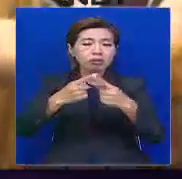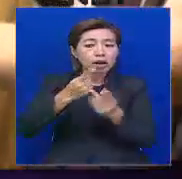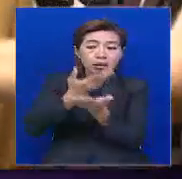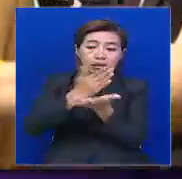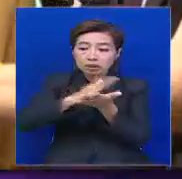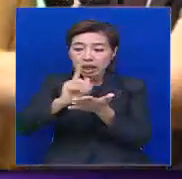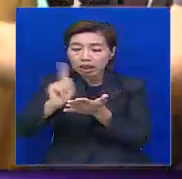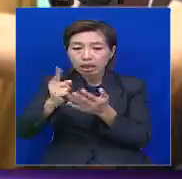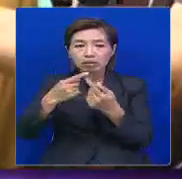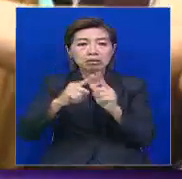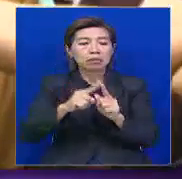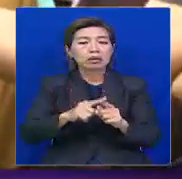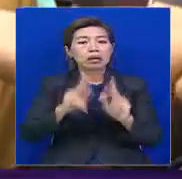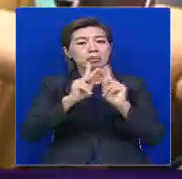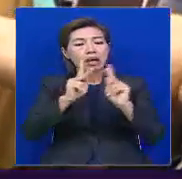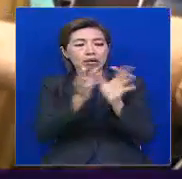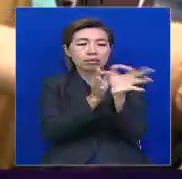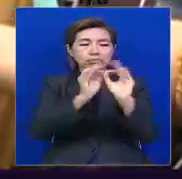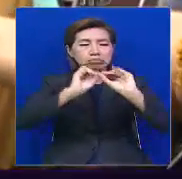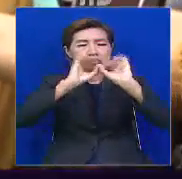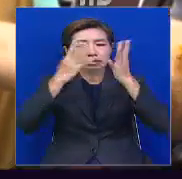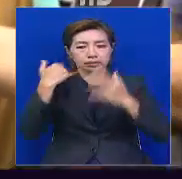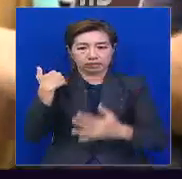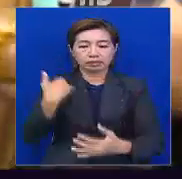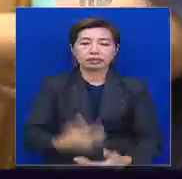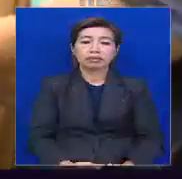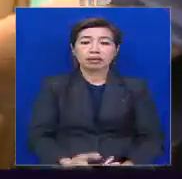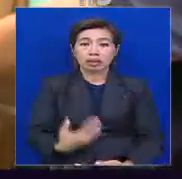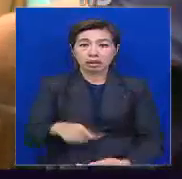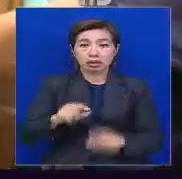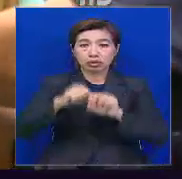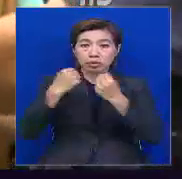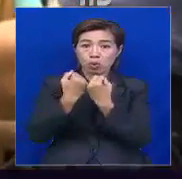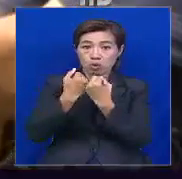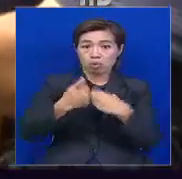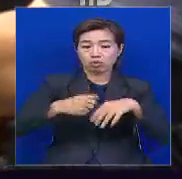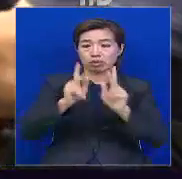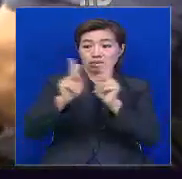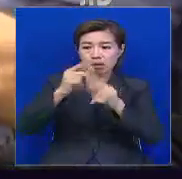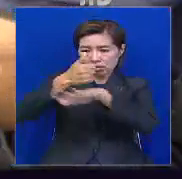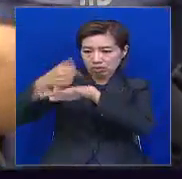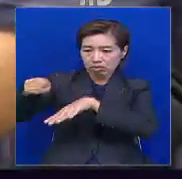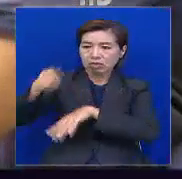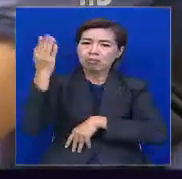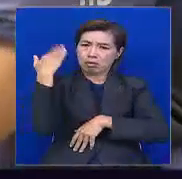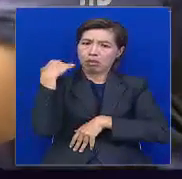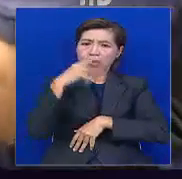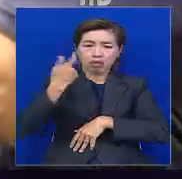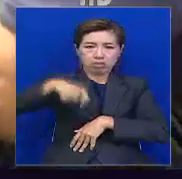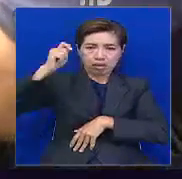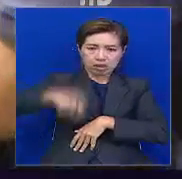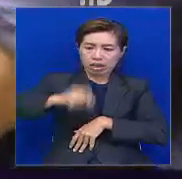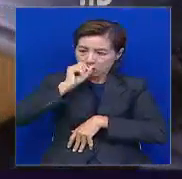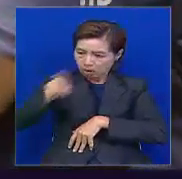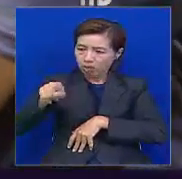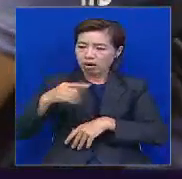จ่ายแต่ก็ไม่ได้รับคำตอบที่ชัดเจนนอกจากนี้ผู้บริหารสมาคมบางคนยังเคยถูกพิพากษาจำคุกและหลังพ้นโทษ